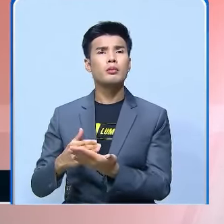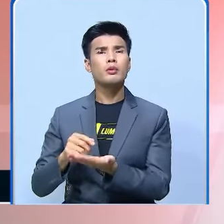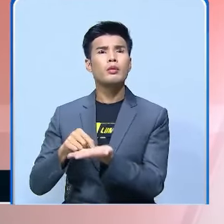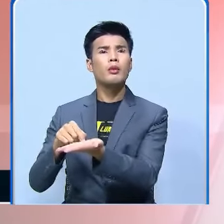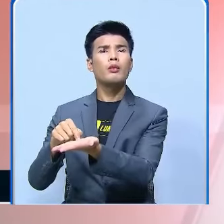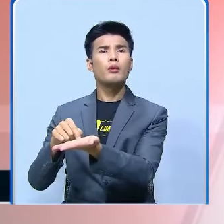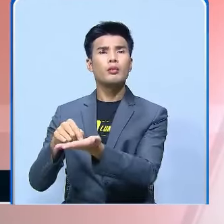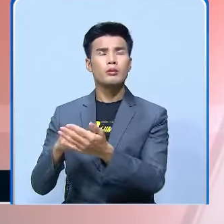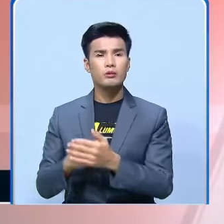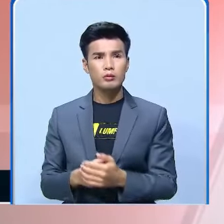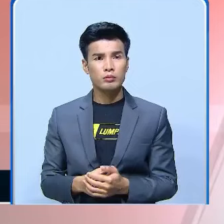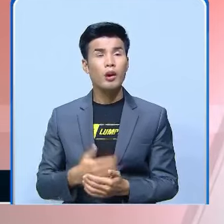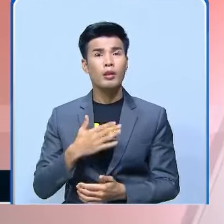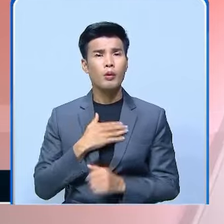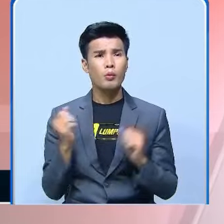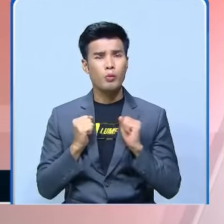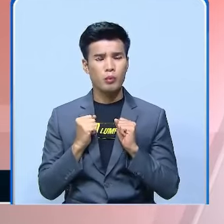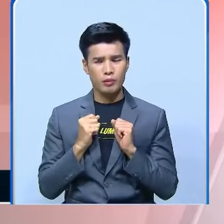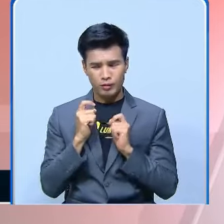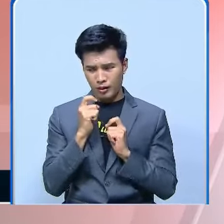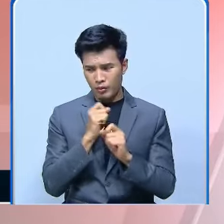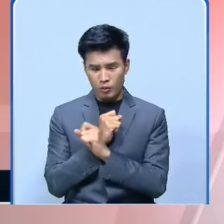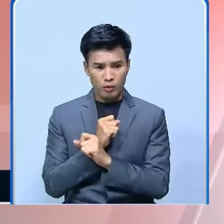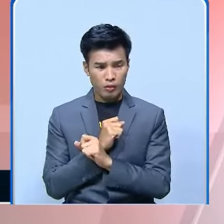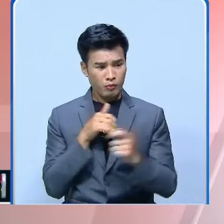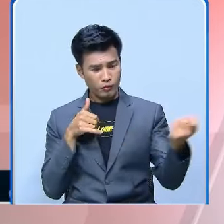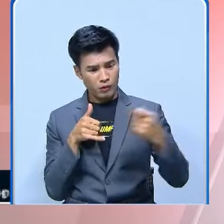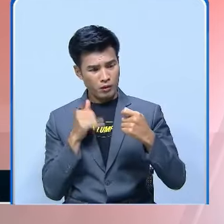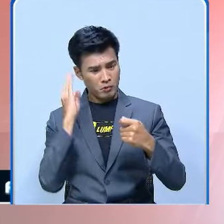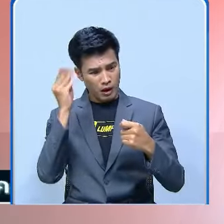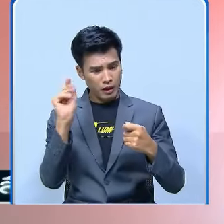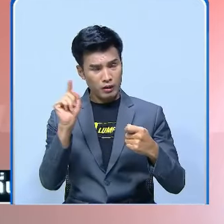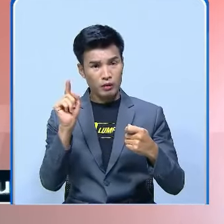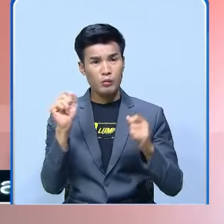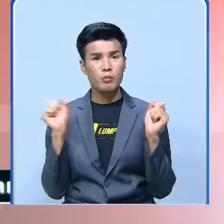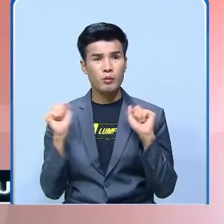าไว้เราก็เลยกลัวความปลอดภัยว่าไม่รู้มันจะเอามาฟันใหม่ไหมหรือ